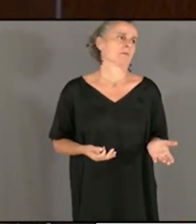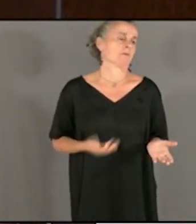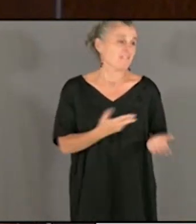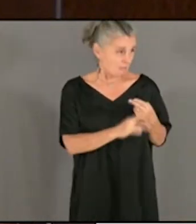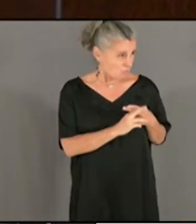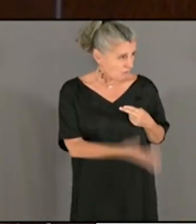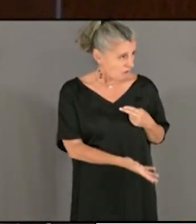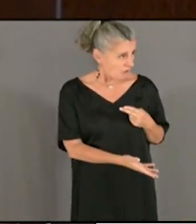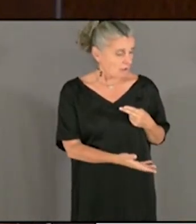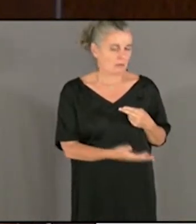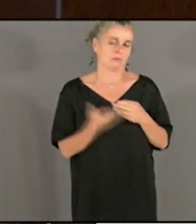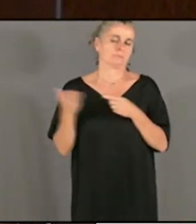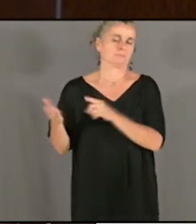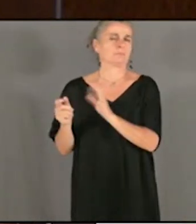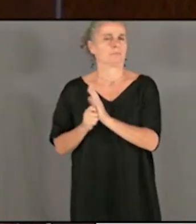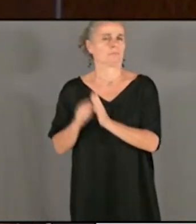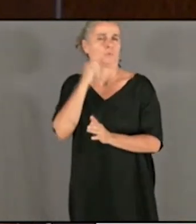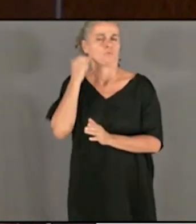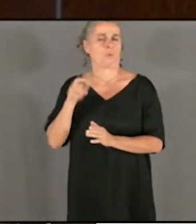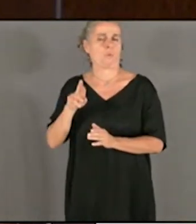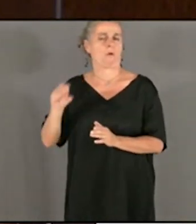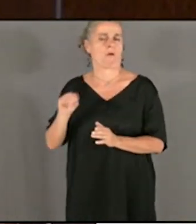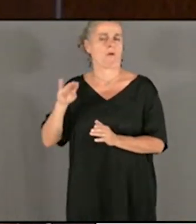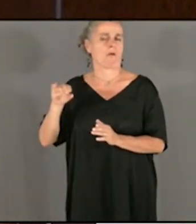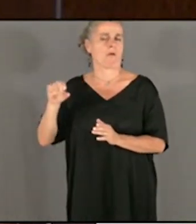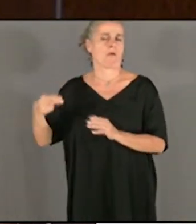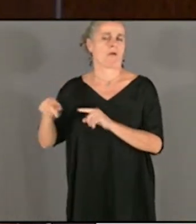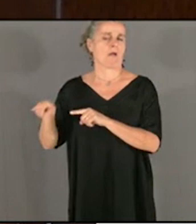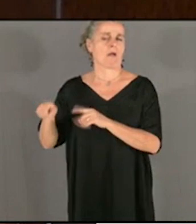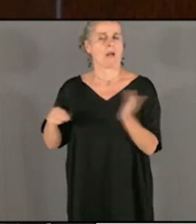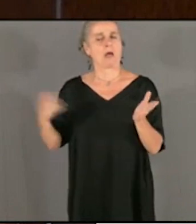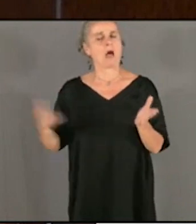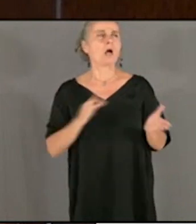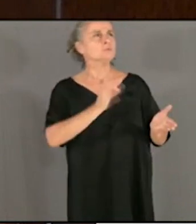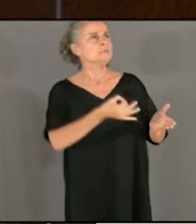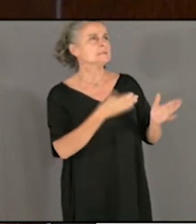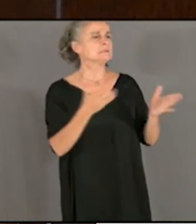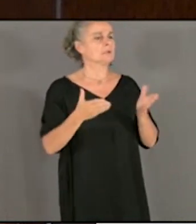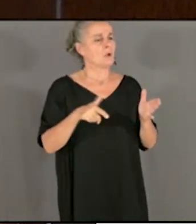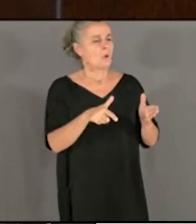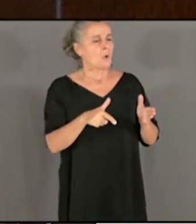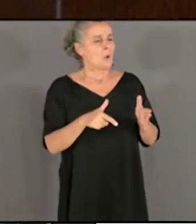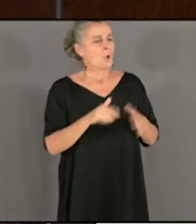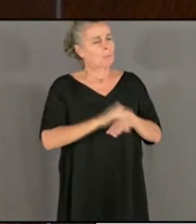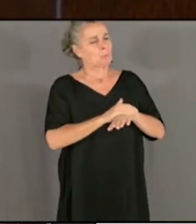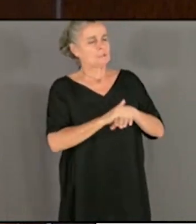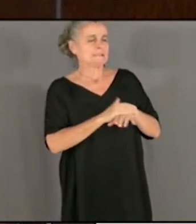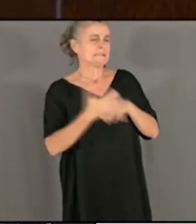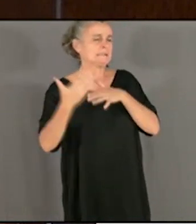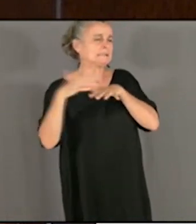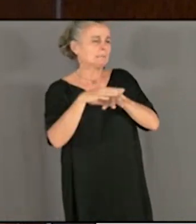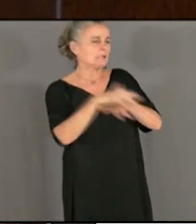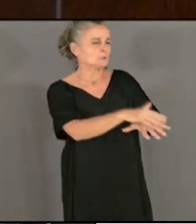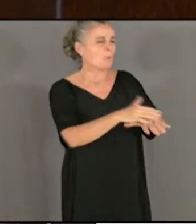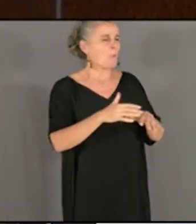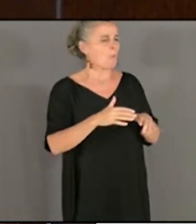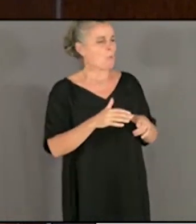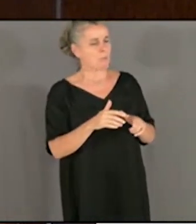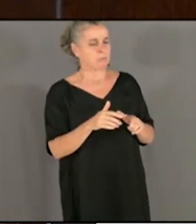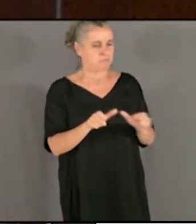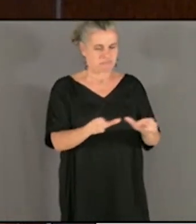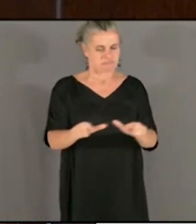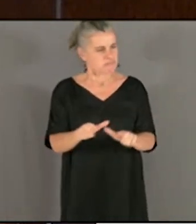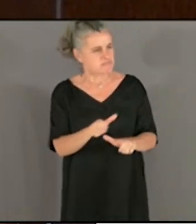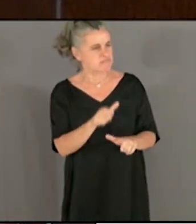leçon en dénonçant la politique d'immigration incontrôlée et dénoncer l'accueil